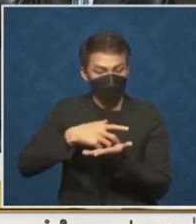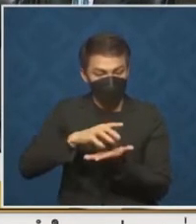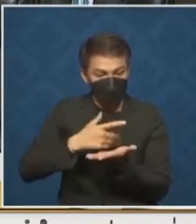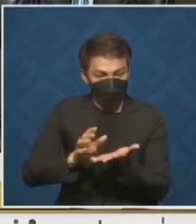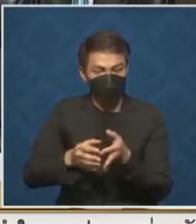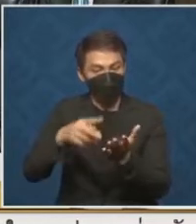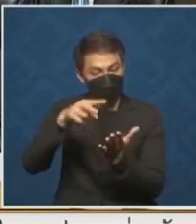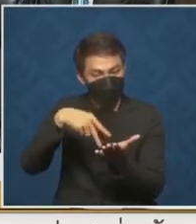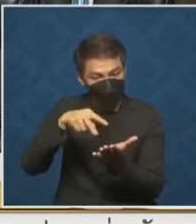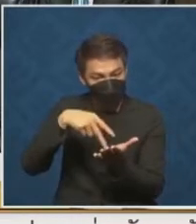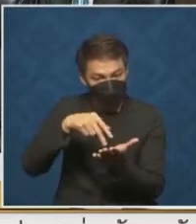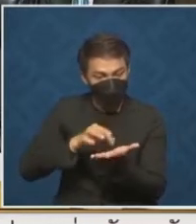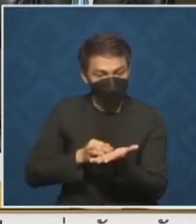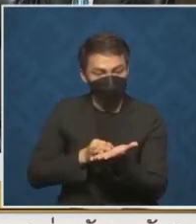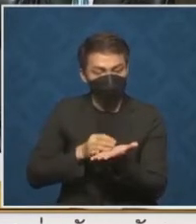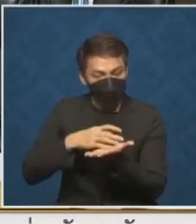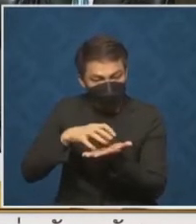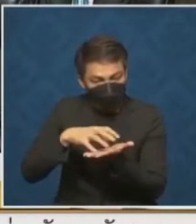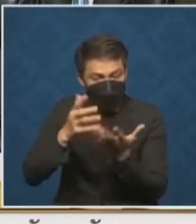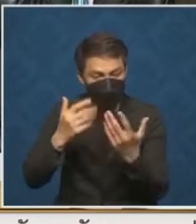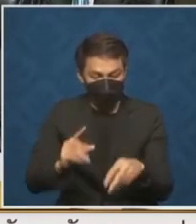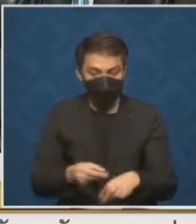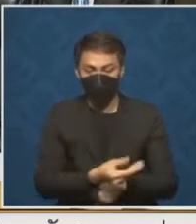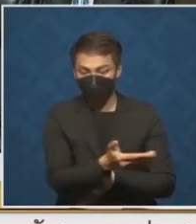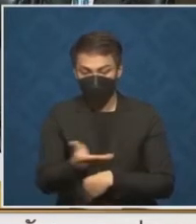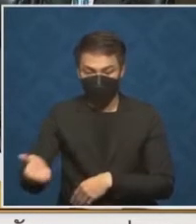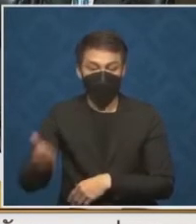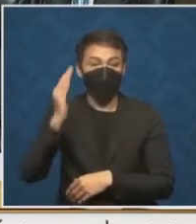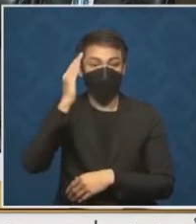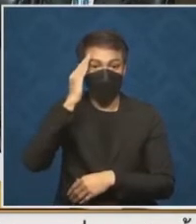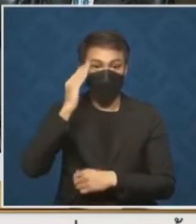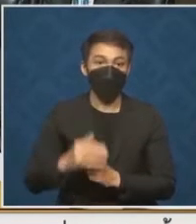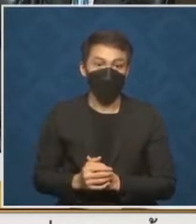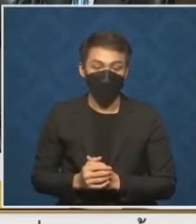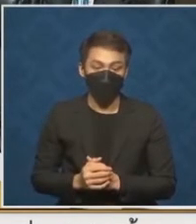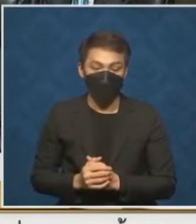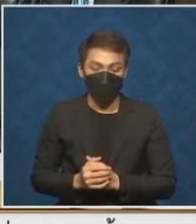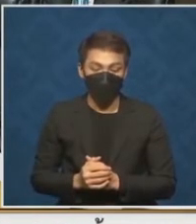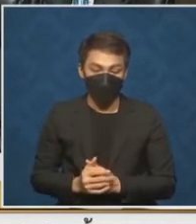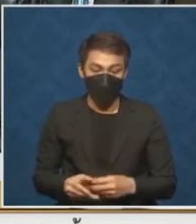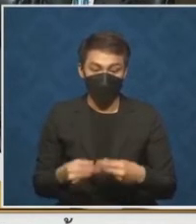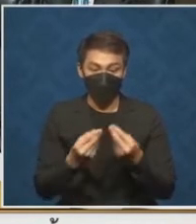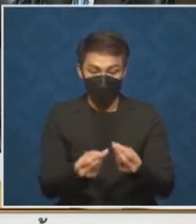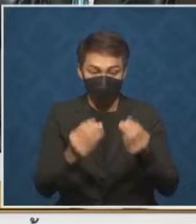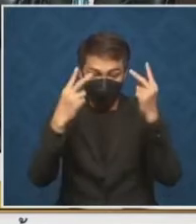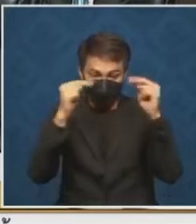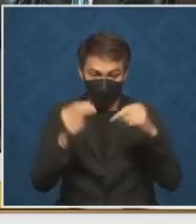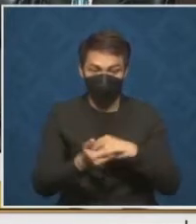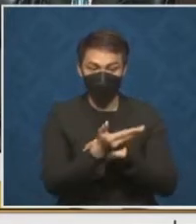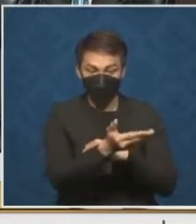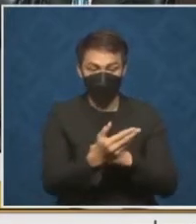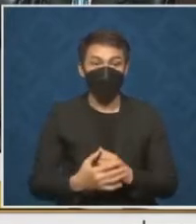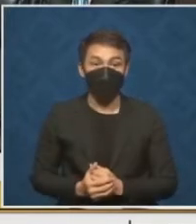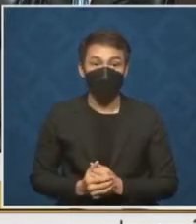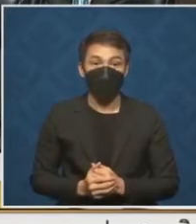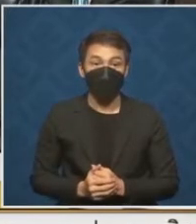ยังเพื่อนสมาชิกในสภาแห่งนี้และผ่านไปยังคณะราษฏรเป็นตัวเองอะที่ให้เกียรติพวกเราอย่างยิ่งในวันนี้